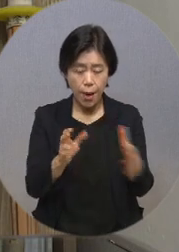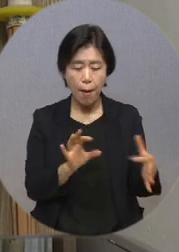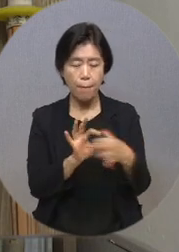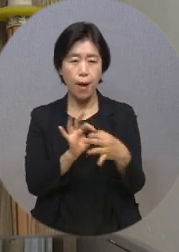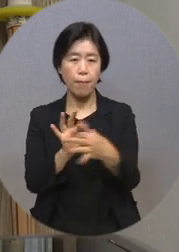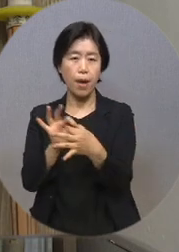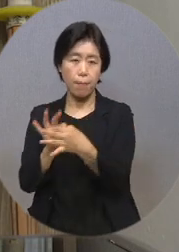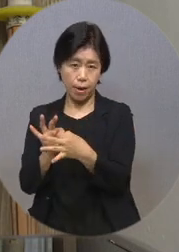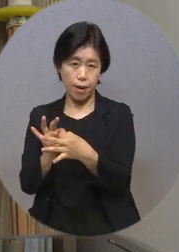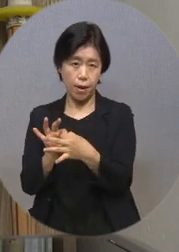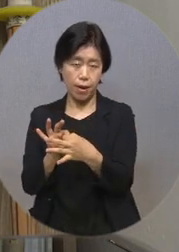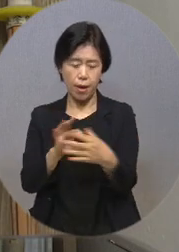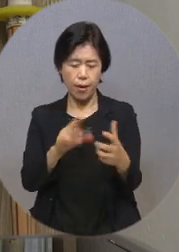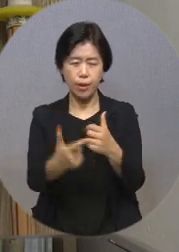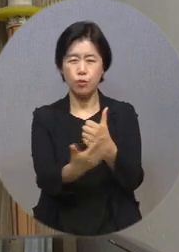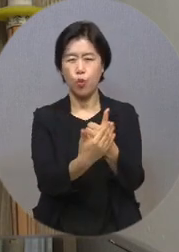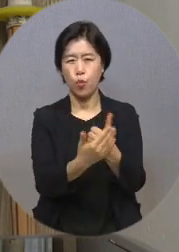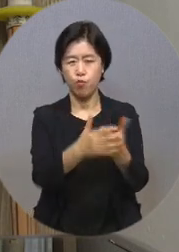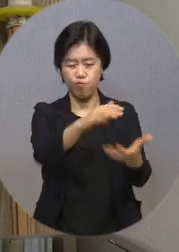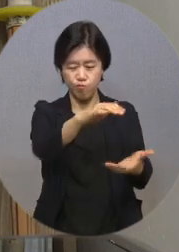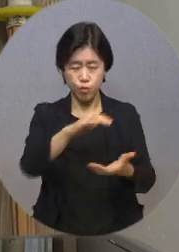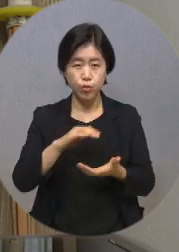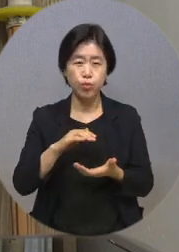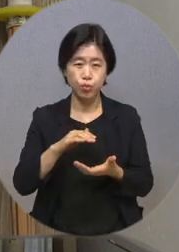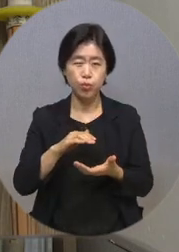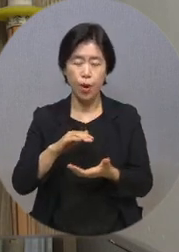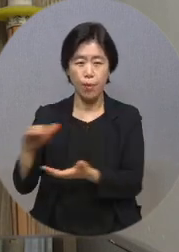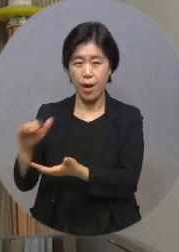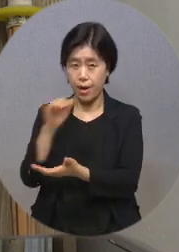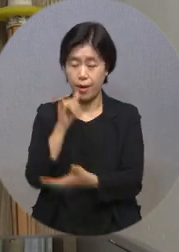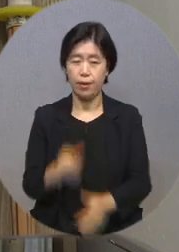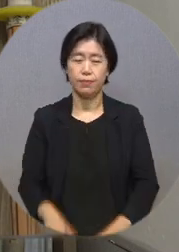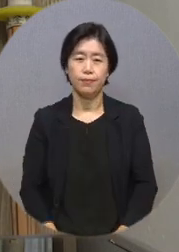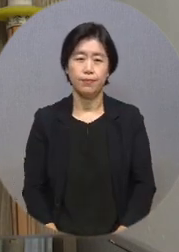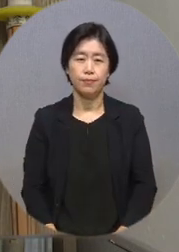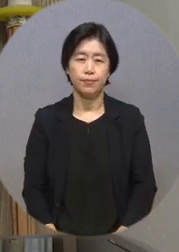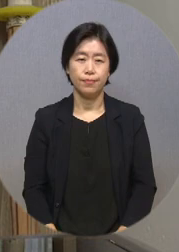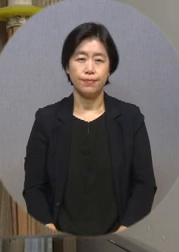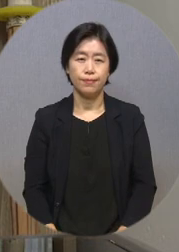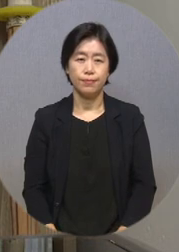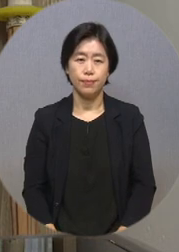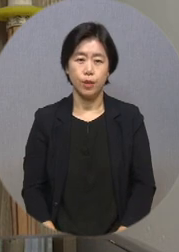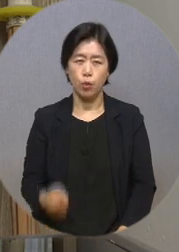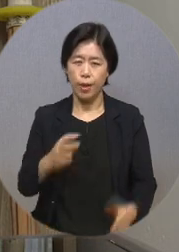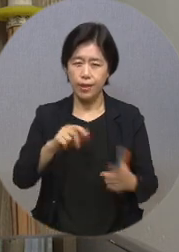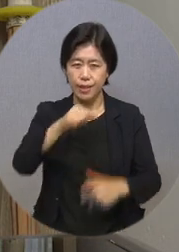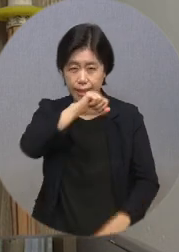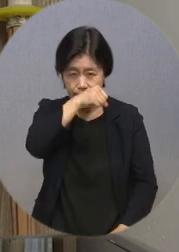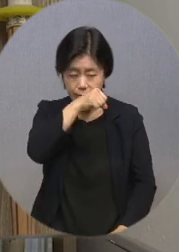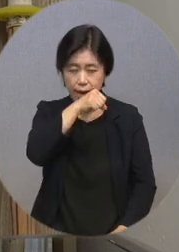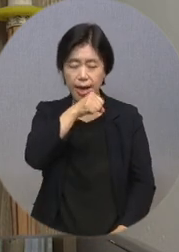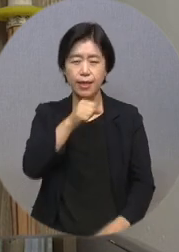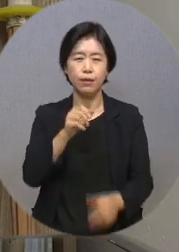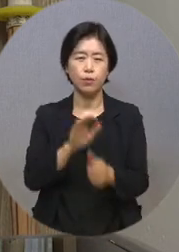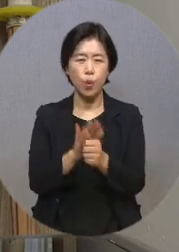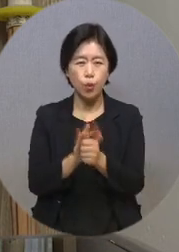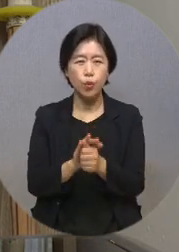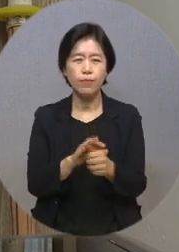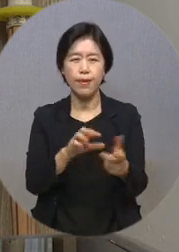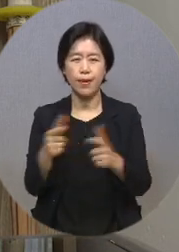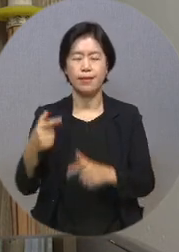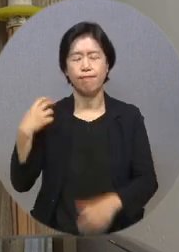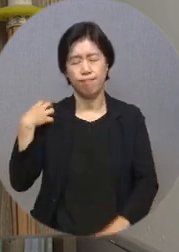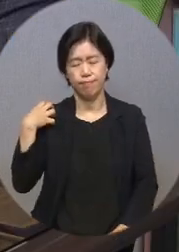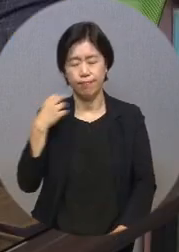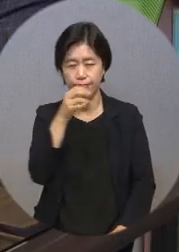아니라 열심히 지역사회를 위해서 일하고자 하는 그런 시설기관에 대한 자금 지원까지 연결을 해주는 그런 역할을 하고